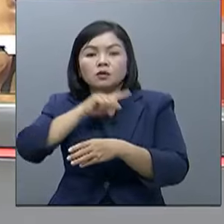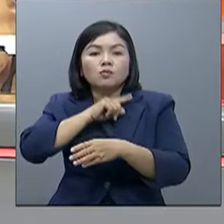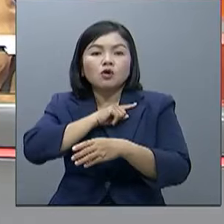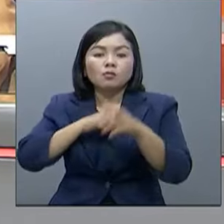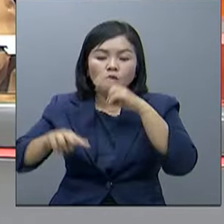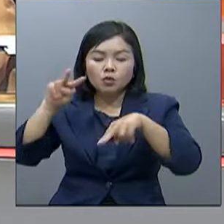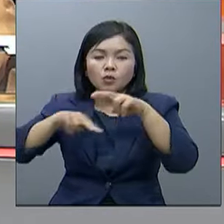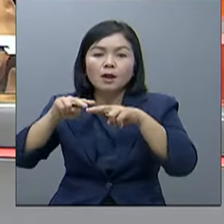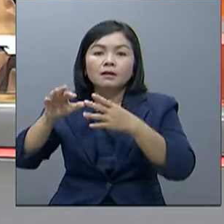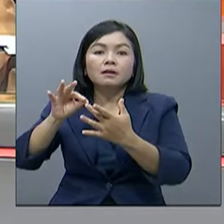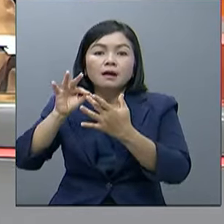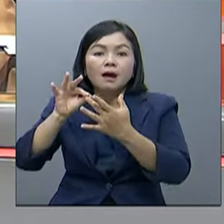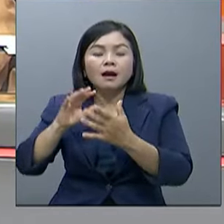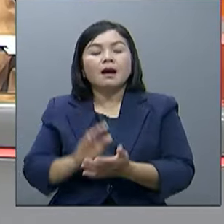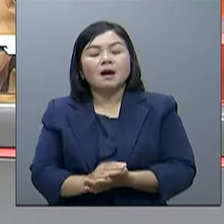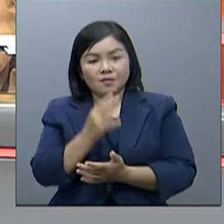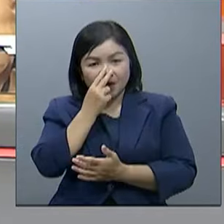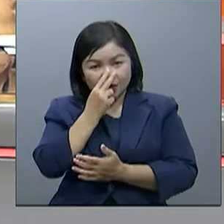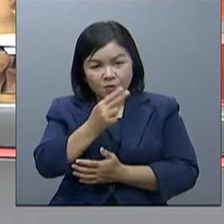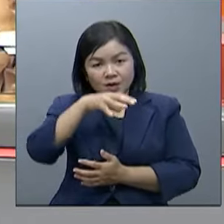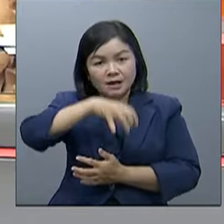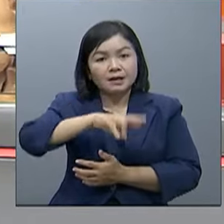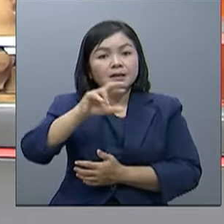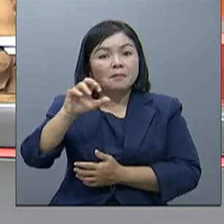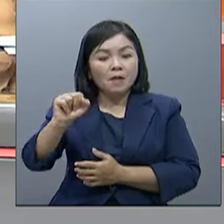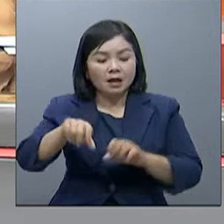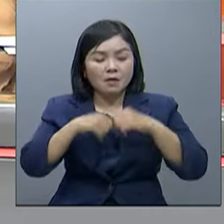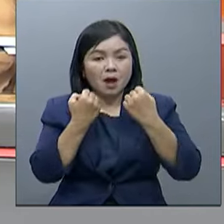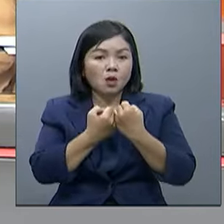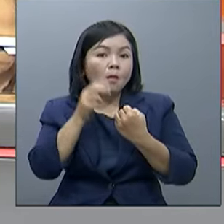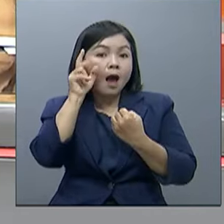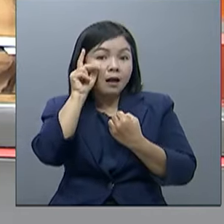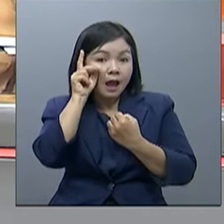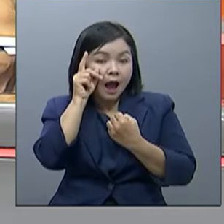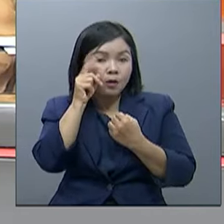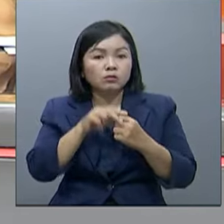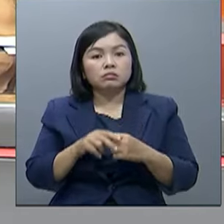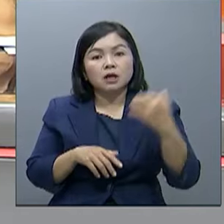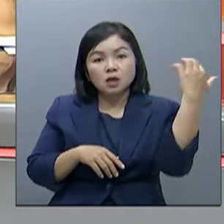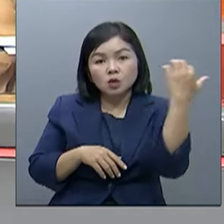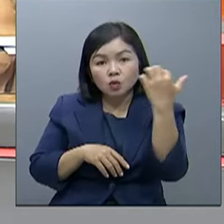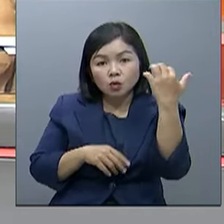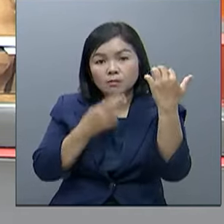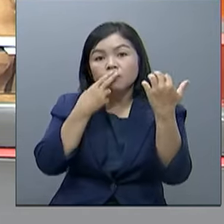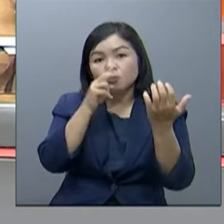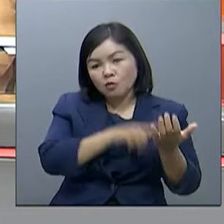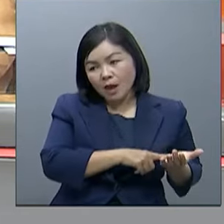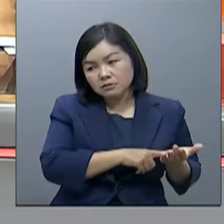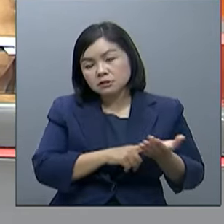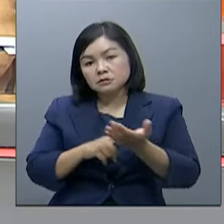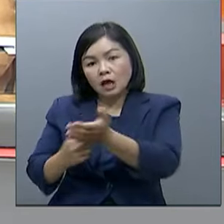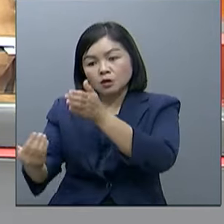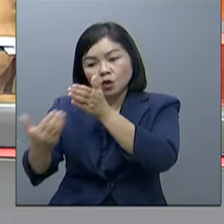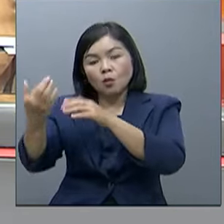ไปดูความเคลื่อนไหวกันที่สภากันต่ออีกสักนิดหนึ่งนะคะวันนี้ทางสมาคมนักข่าววิทยุและโทรทัศน์ไทยไปยื่นหนังสือถึงประธานสภ